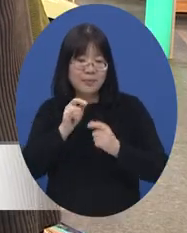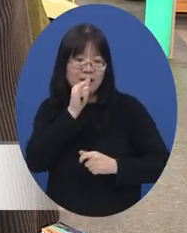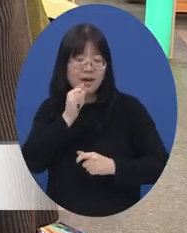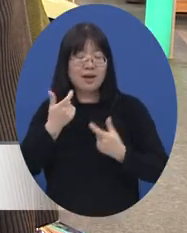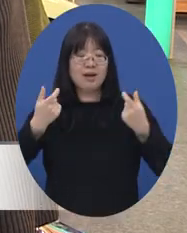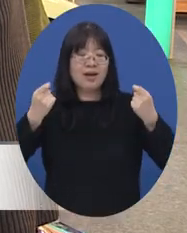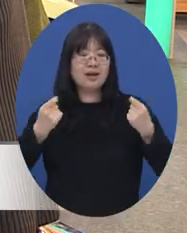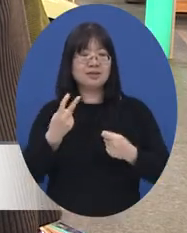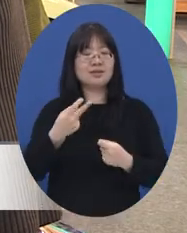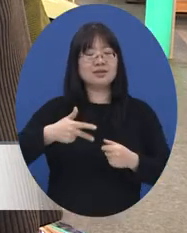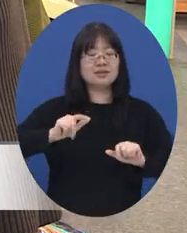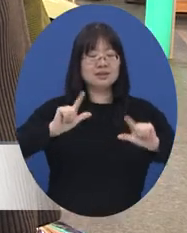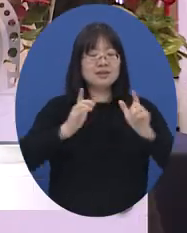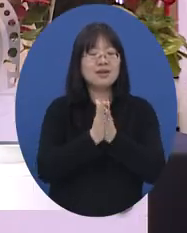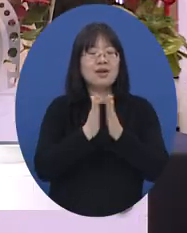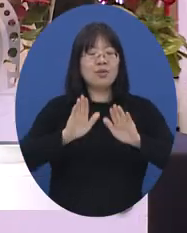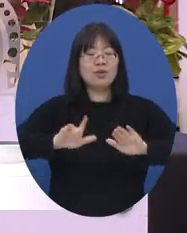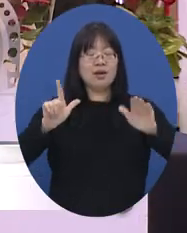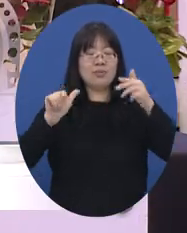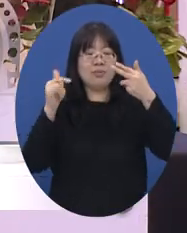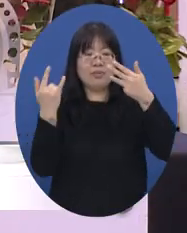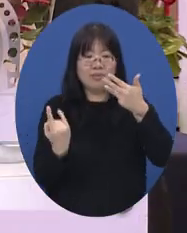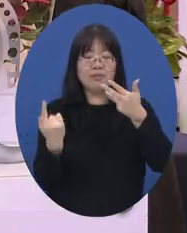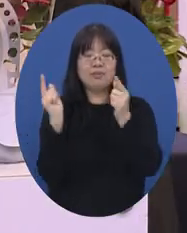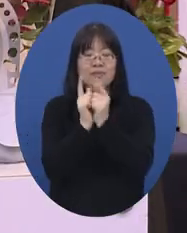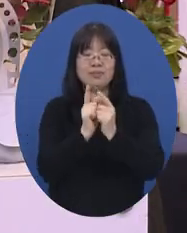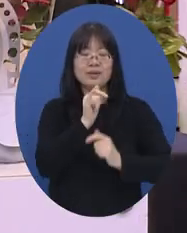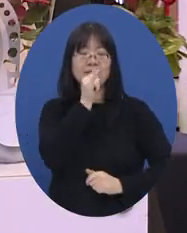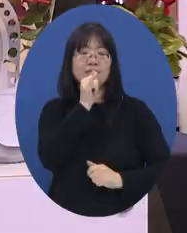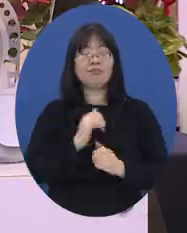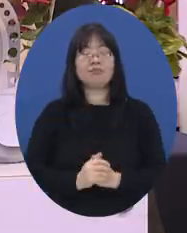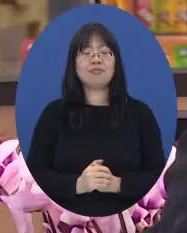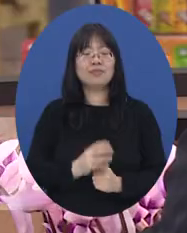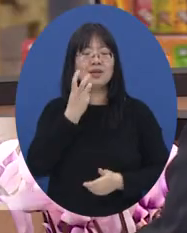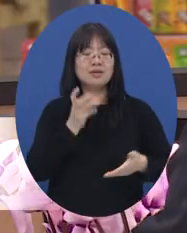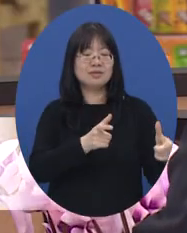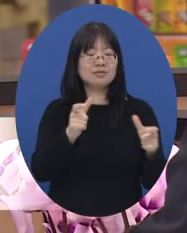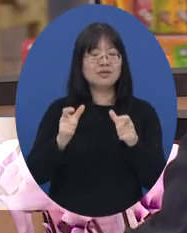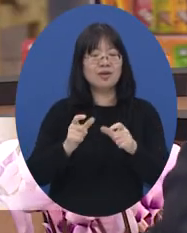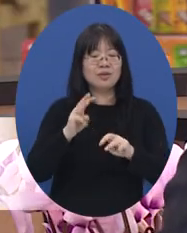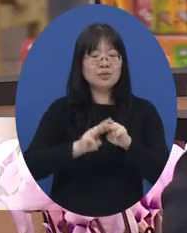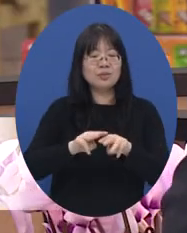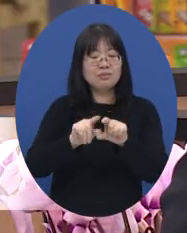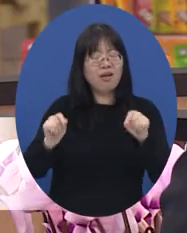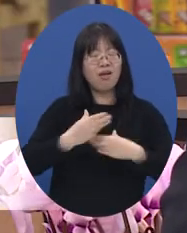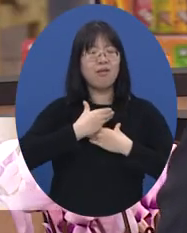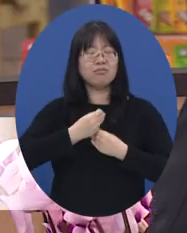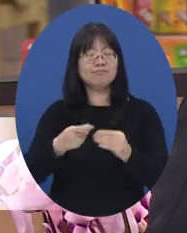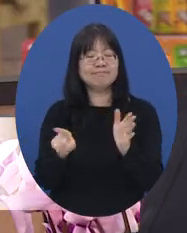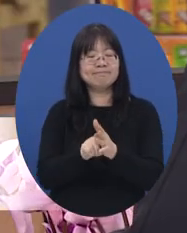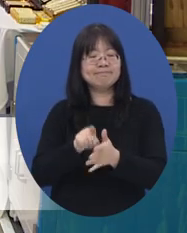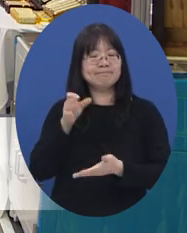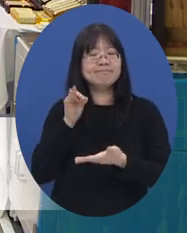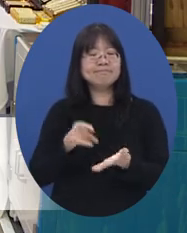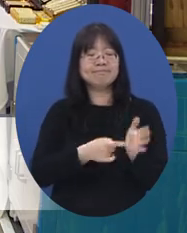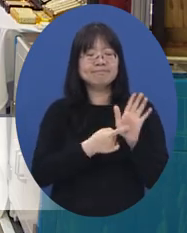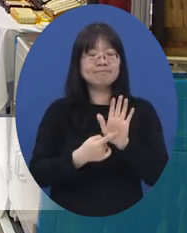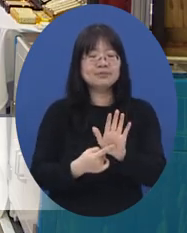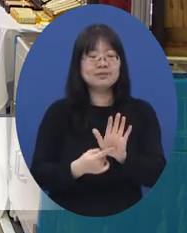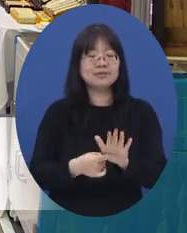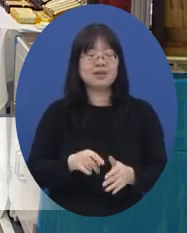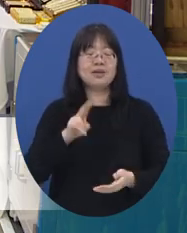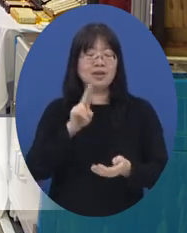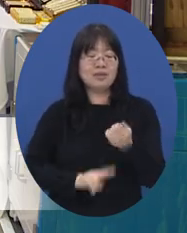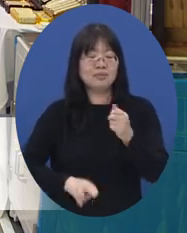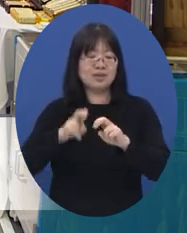지난 2007년 시작해 올해로 8회째를 맞는 G푸드쇼. 경기 지역 농식품의 안전과 신뢰의 가치를 알리는 농식품